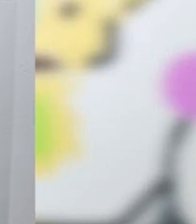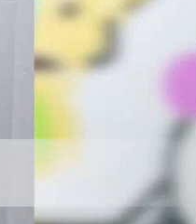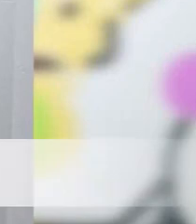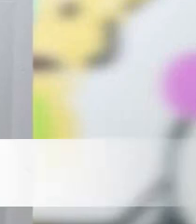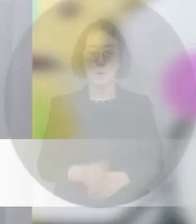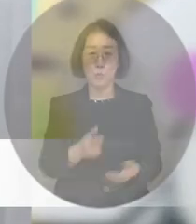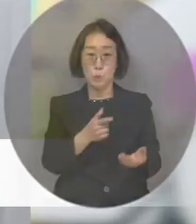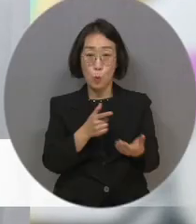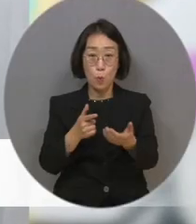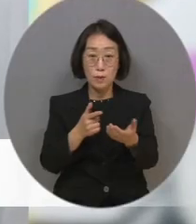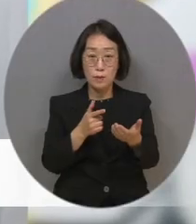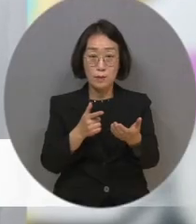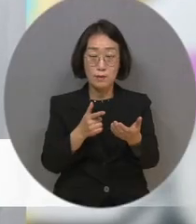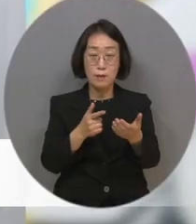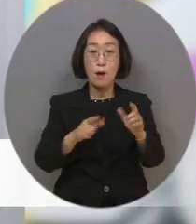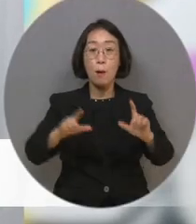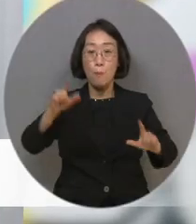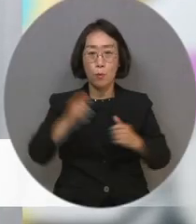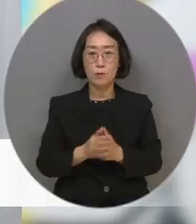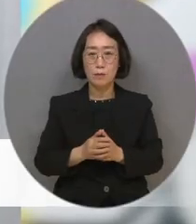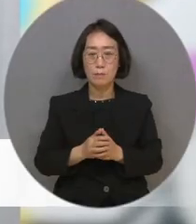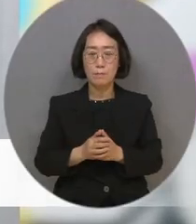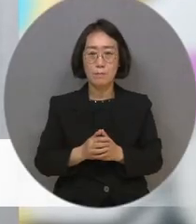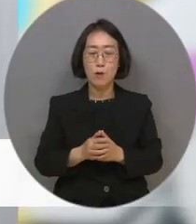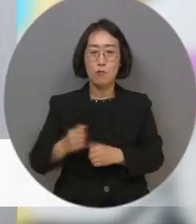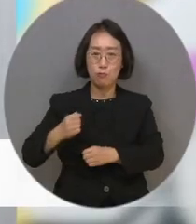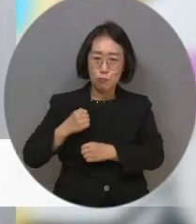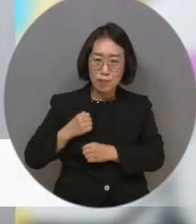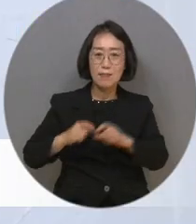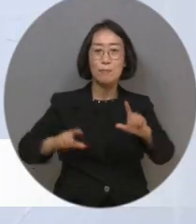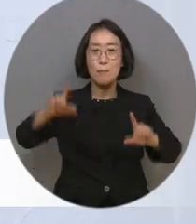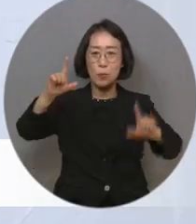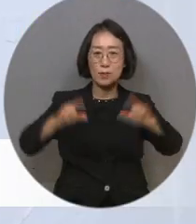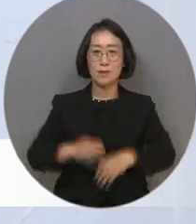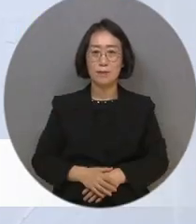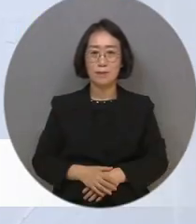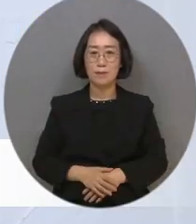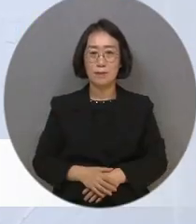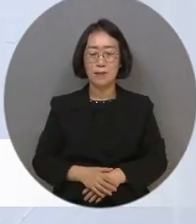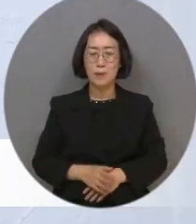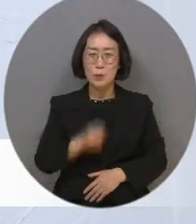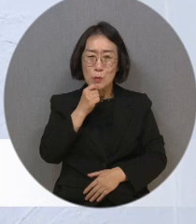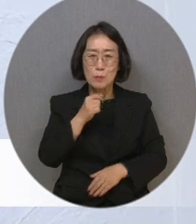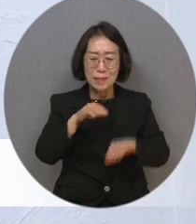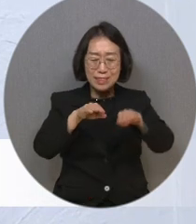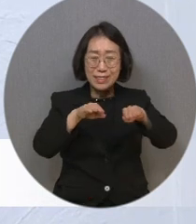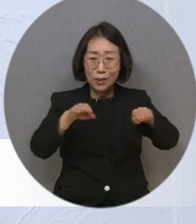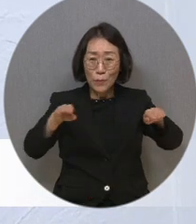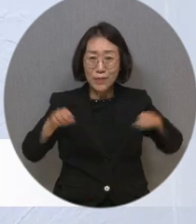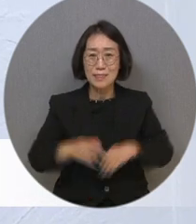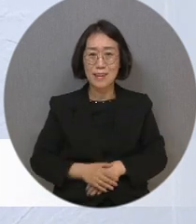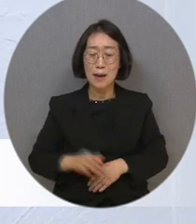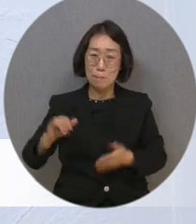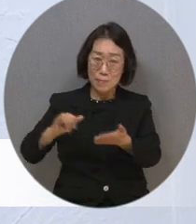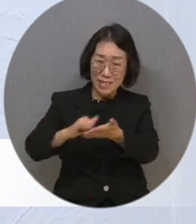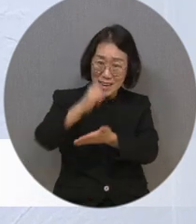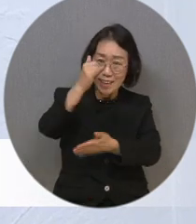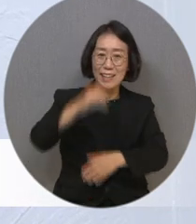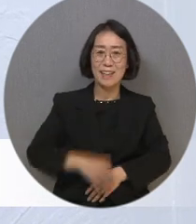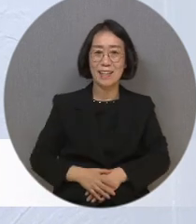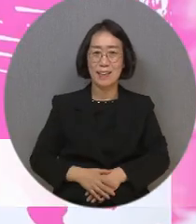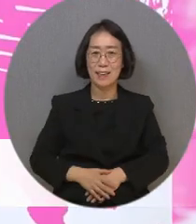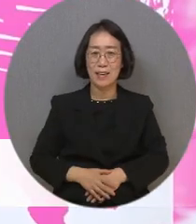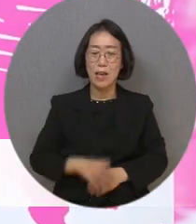총을 든 채 사격하는 자세로 엎드려 있는 군인, 미니 자동차와 비행기, 체육복을 입은 소녀